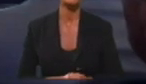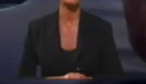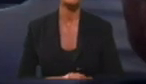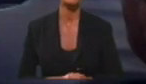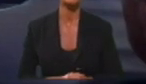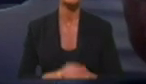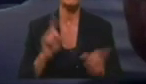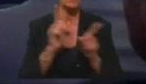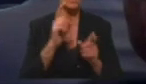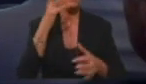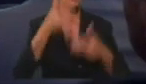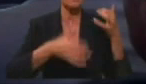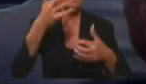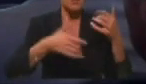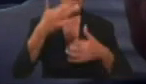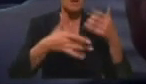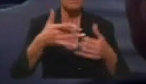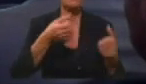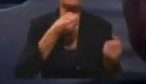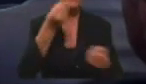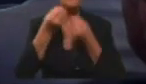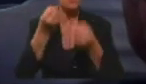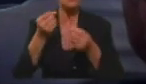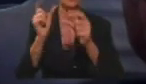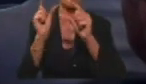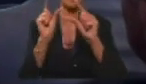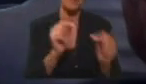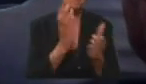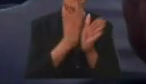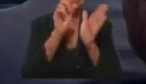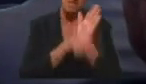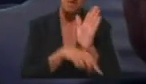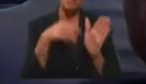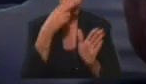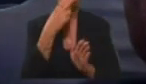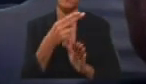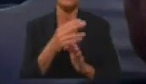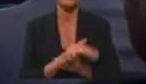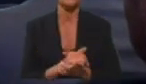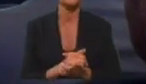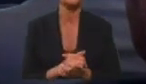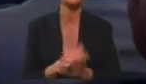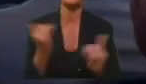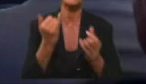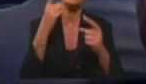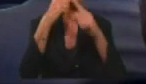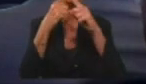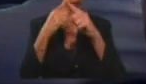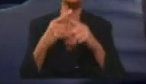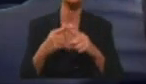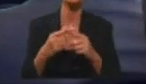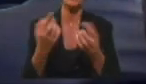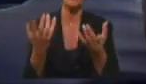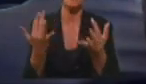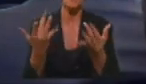same IT z perspektywy przewoźnika też potaniało. No tutaj taka zaleta jest, że łatwiej jest